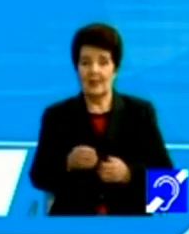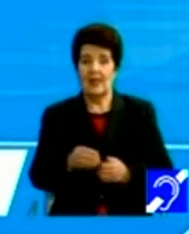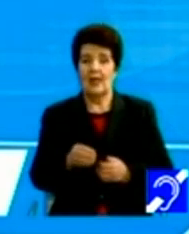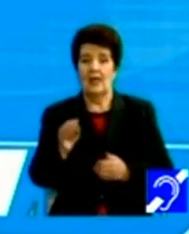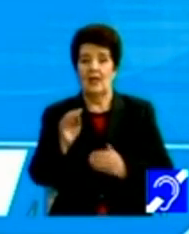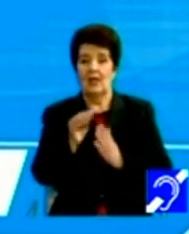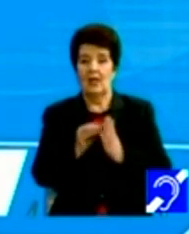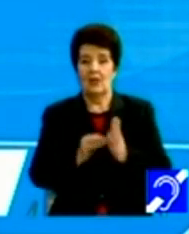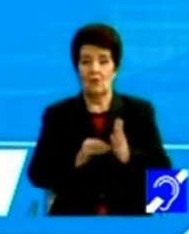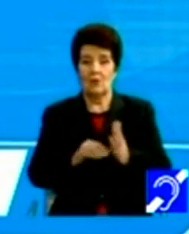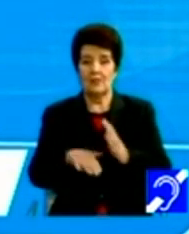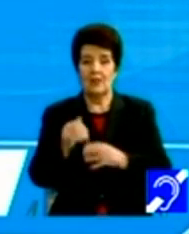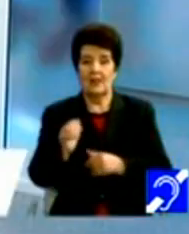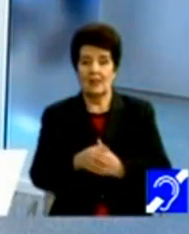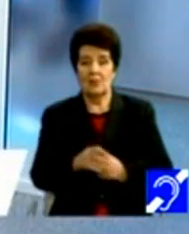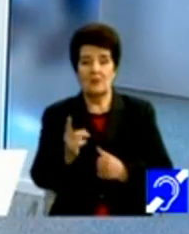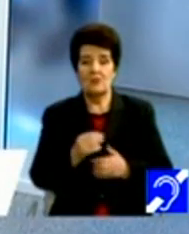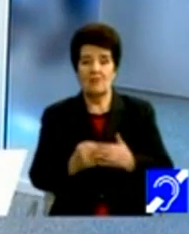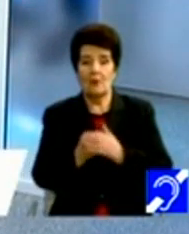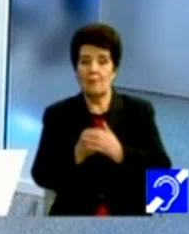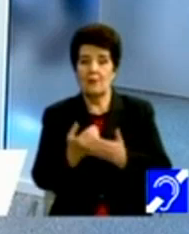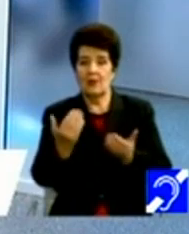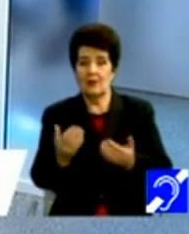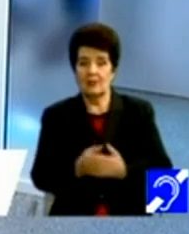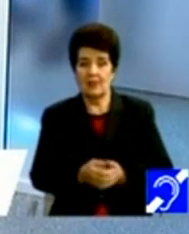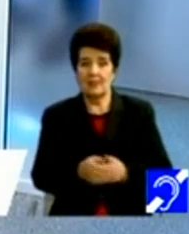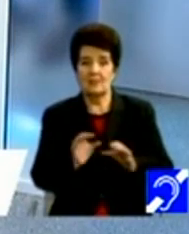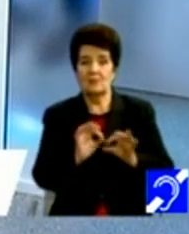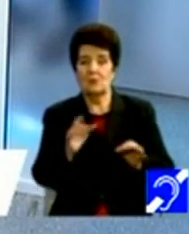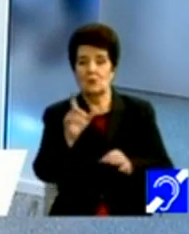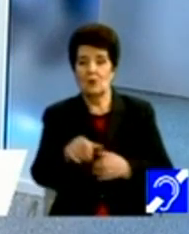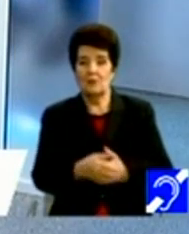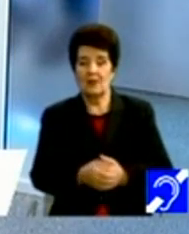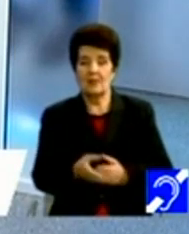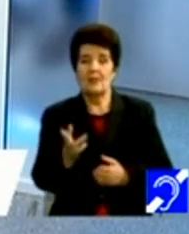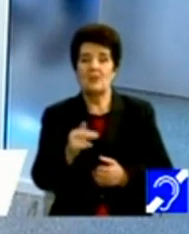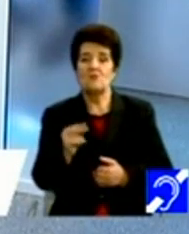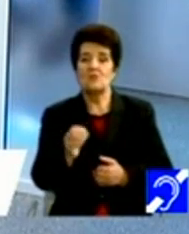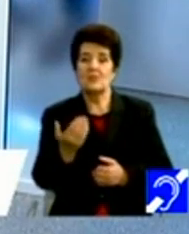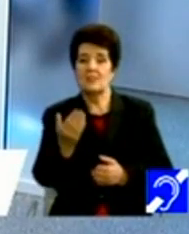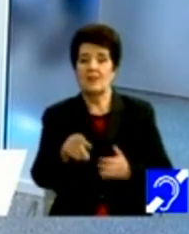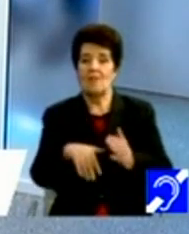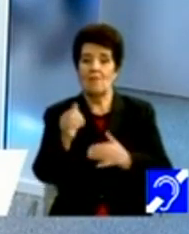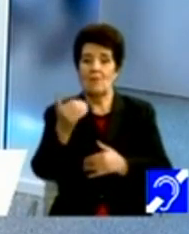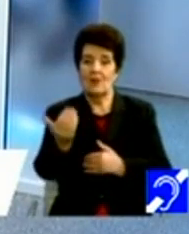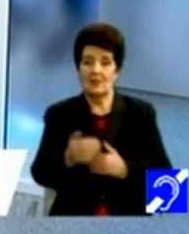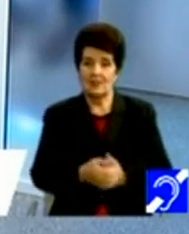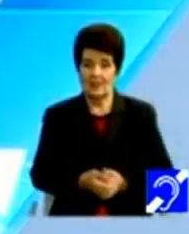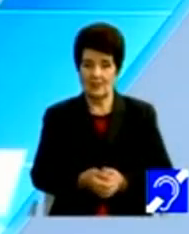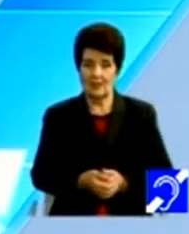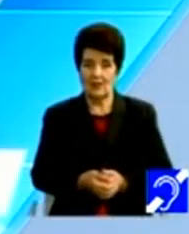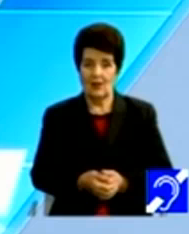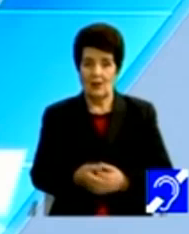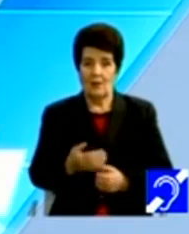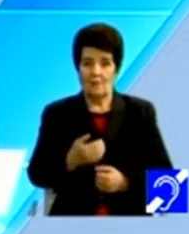da? Și pe ce vă bazați? Adică le cereți vot oamenilor, dar de ce să vă voteze pe dumneavoastră? Deci eu, Tudor Deliu,